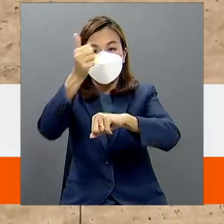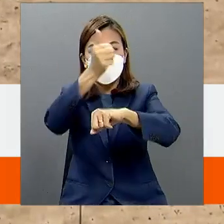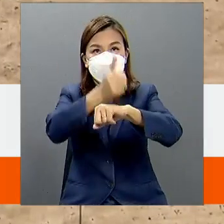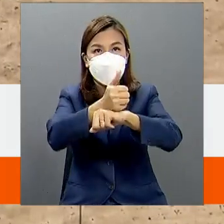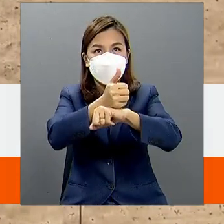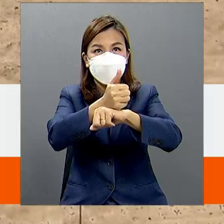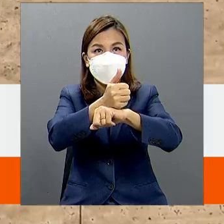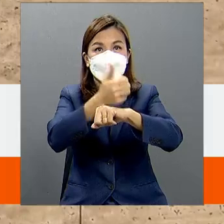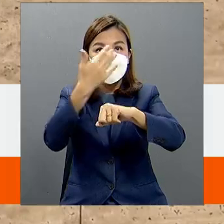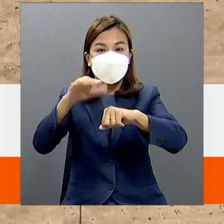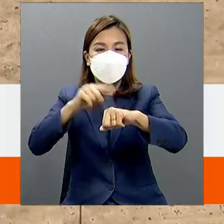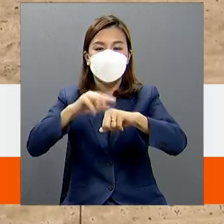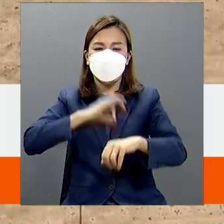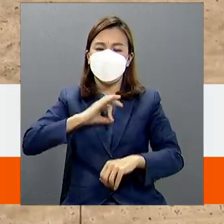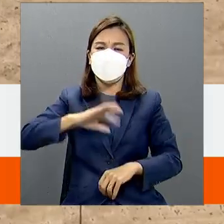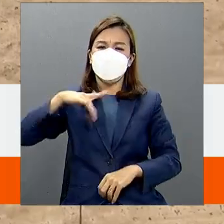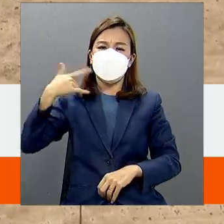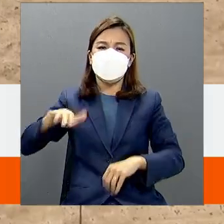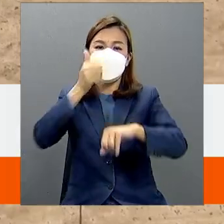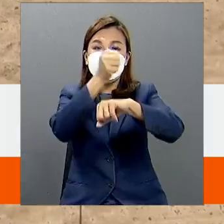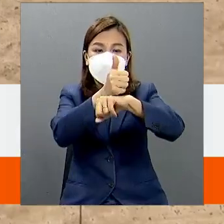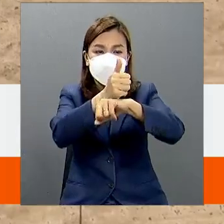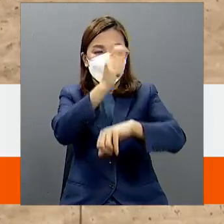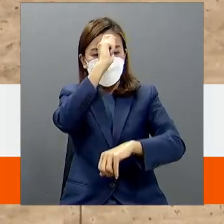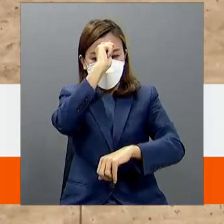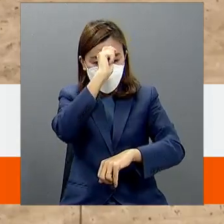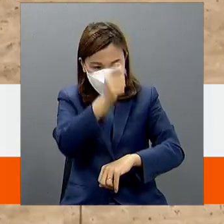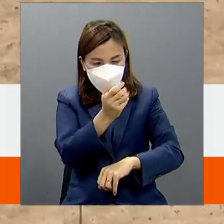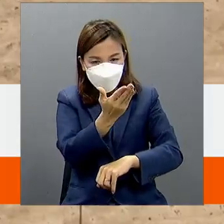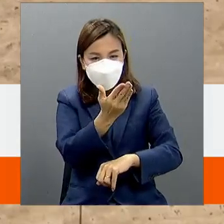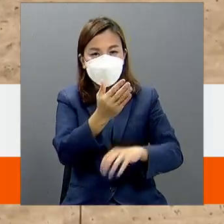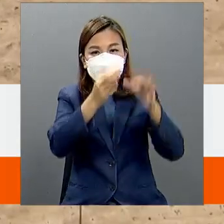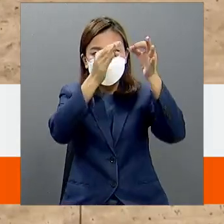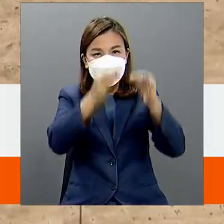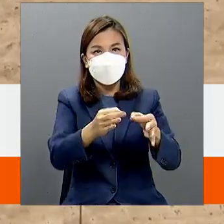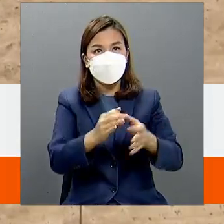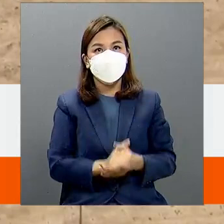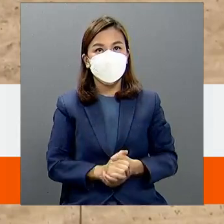ม่สบายใจเราก็เคารพในการตัดสินใจของท่านนะครับ